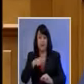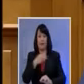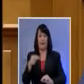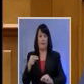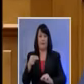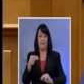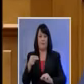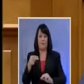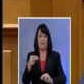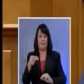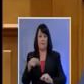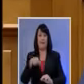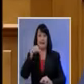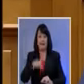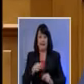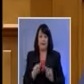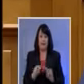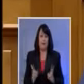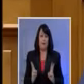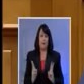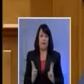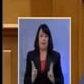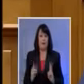Αλλά αυτό δεν θα σας το επιτρέψουμε, κύριε Μητσοτάκη.